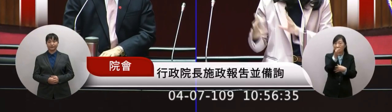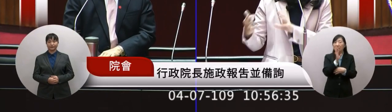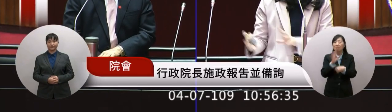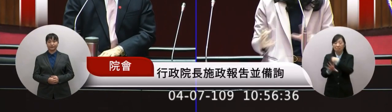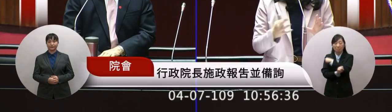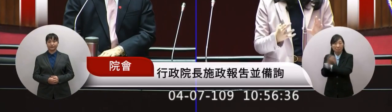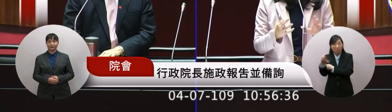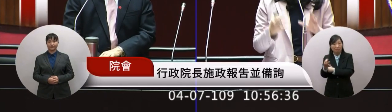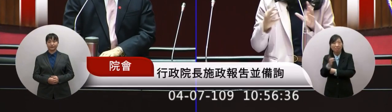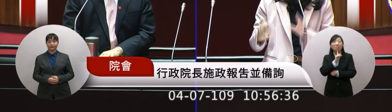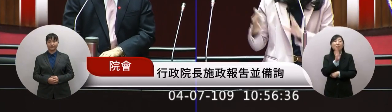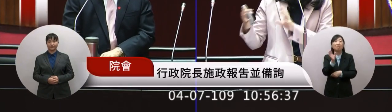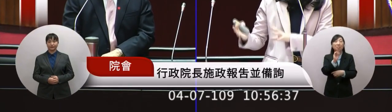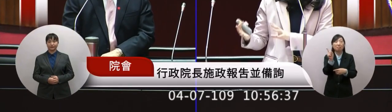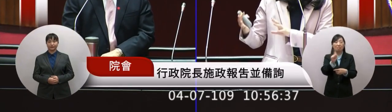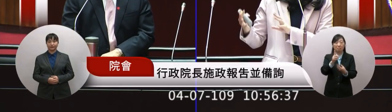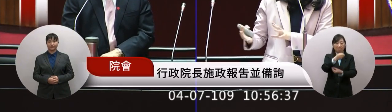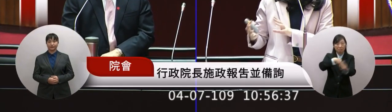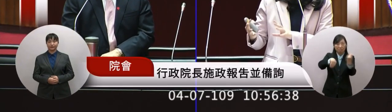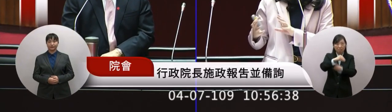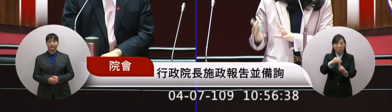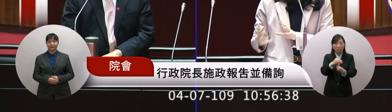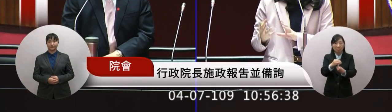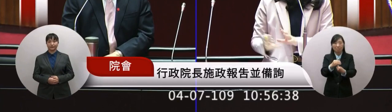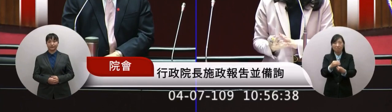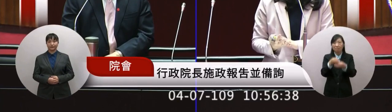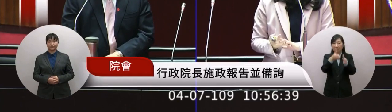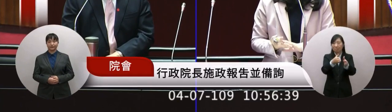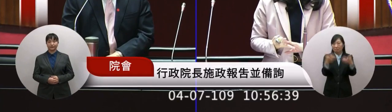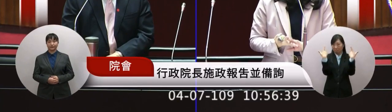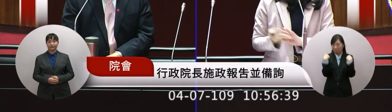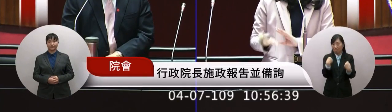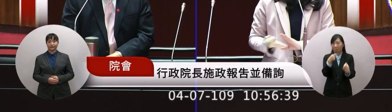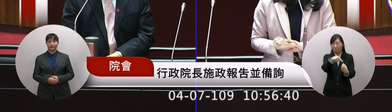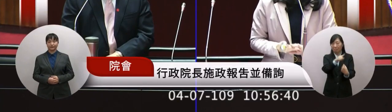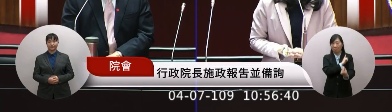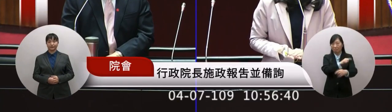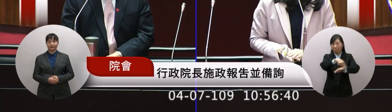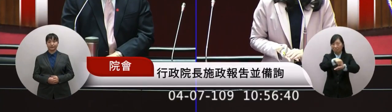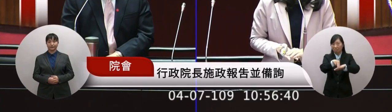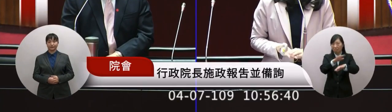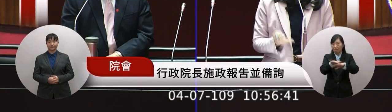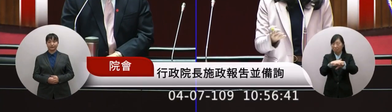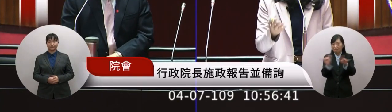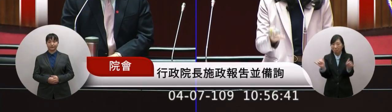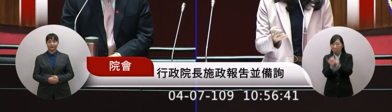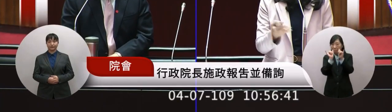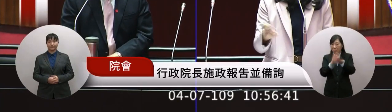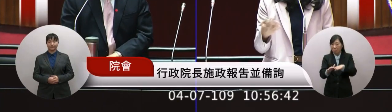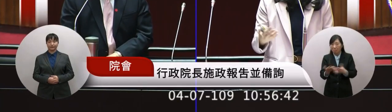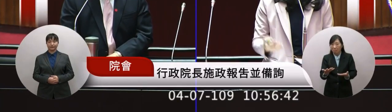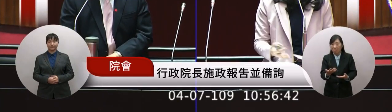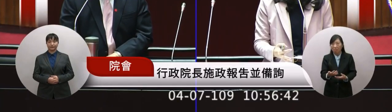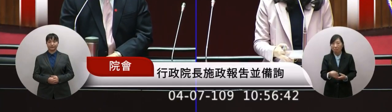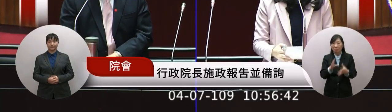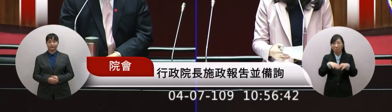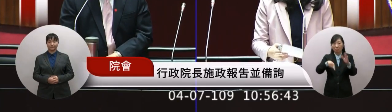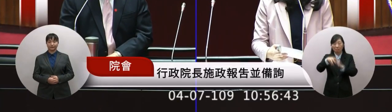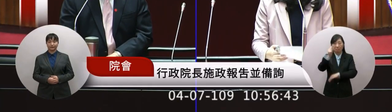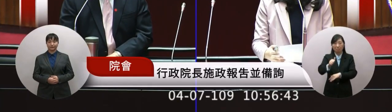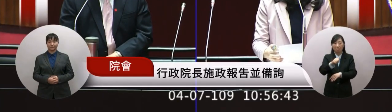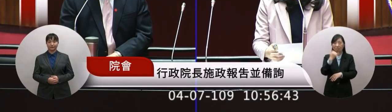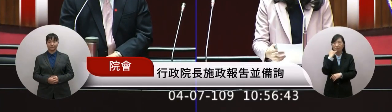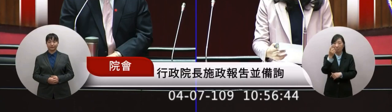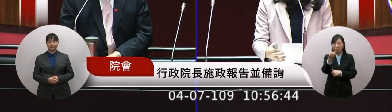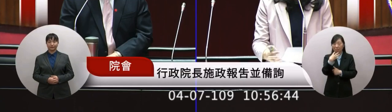们是怎么样移过来，那会不会对于于它原本的一些用途上会有一些排挤的作用，不知道院长对于这个时程上面是不